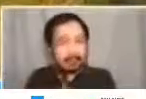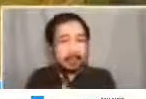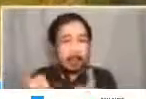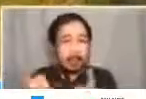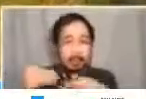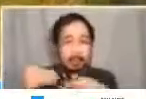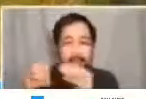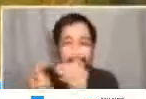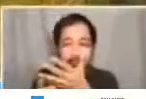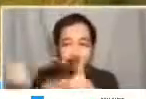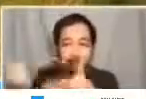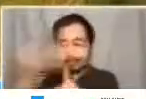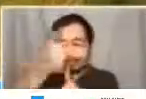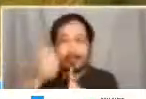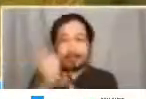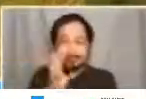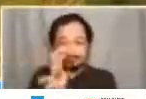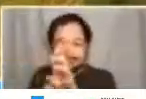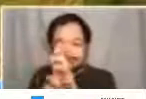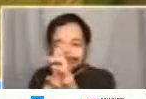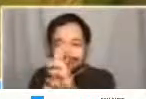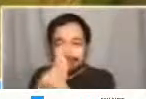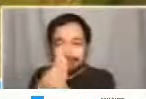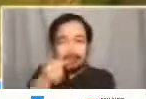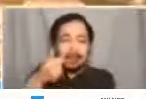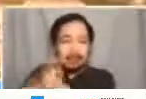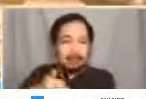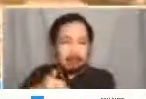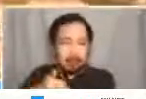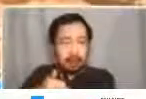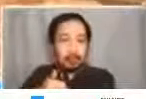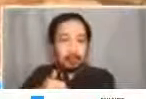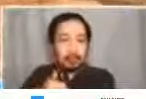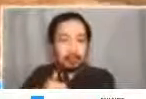ito'y para na rin sa kapakanan ng lahat at upang maiwasan na ang